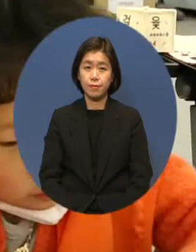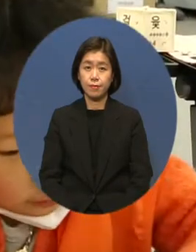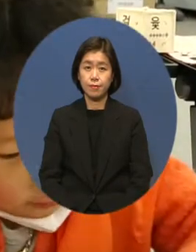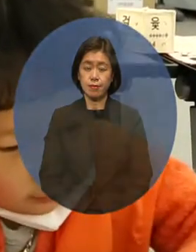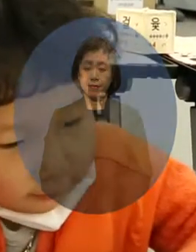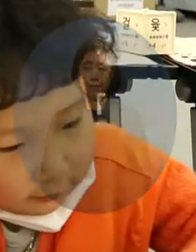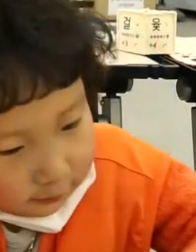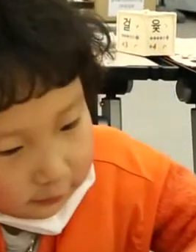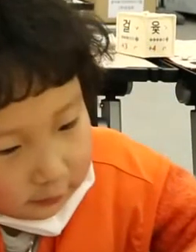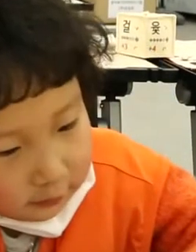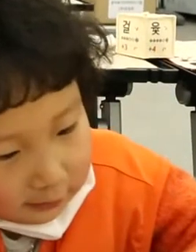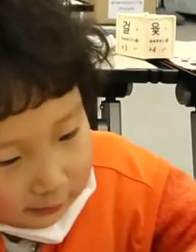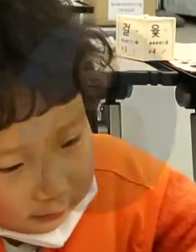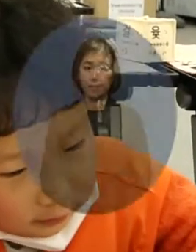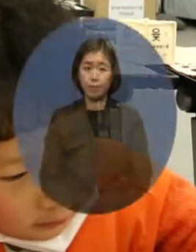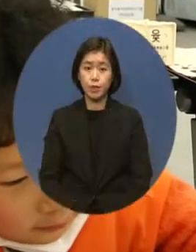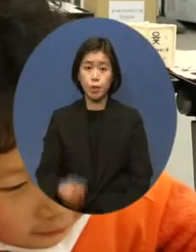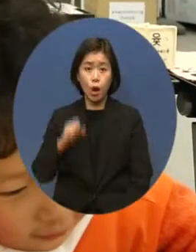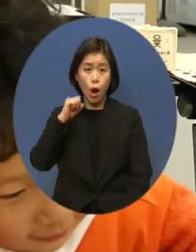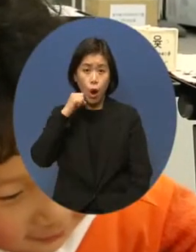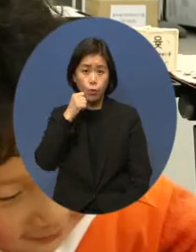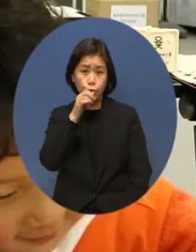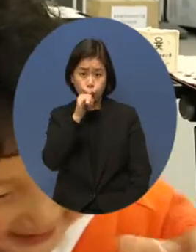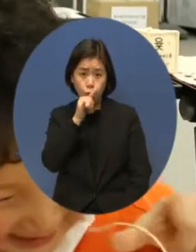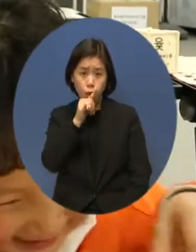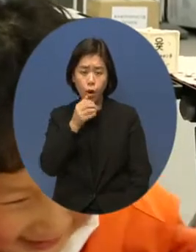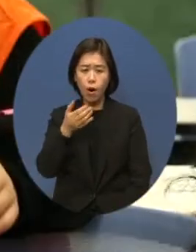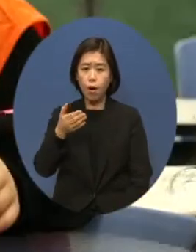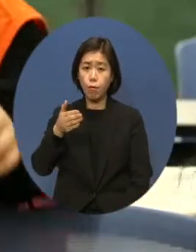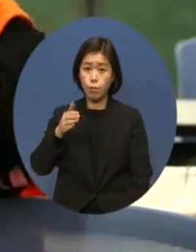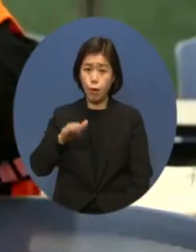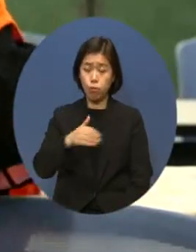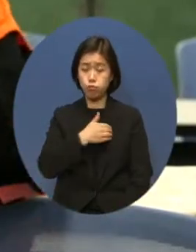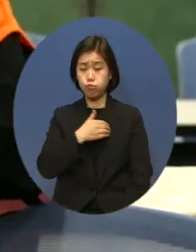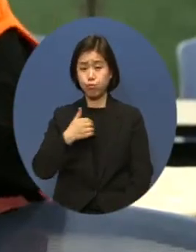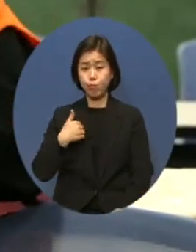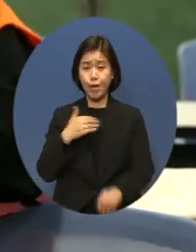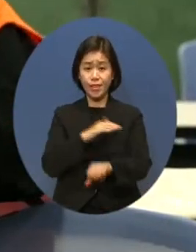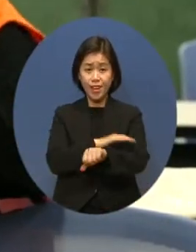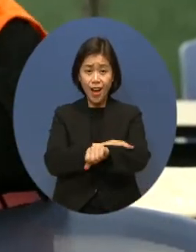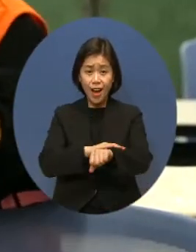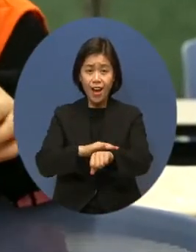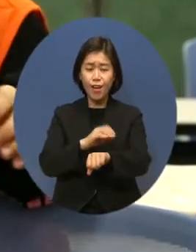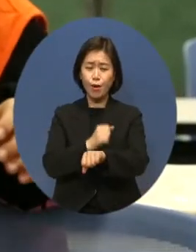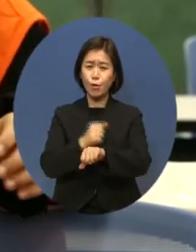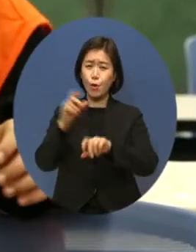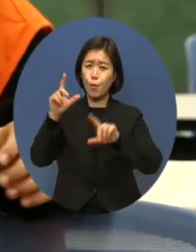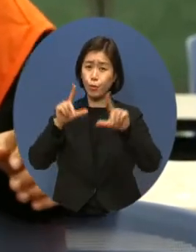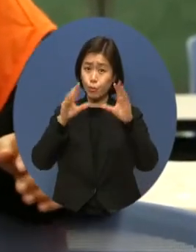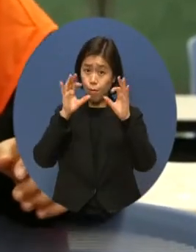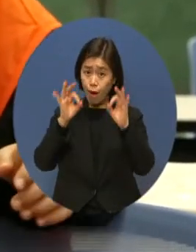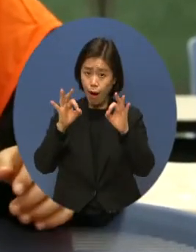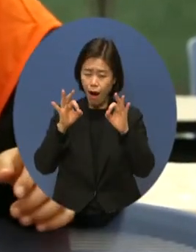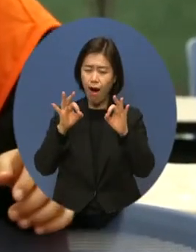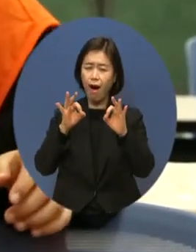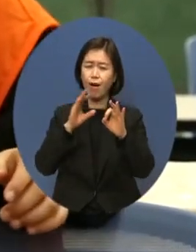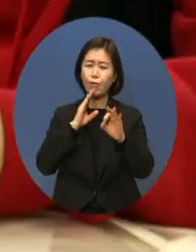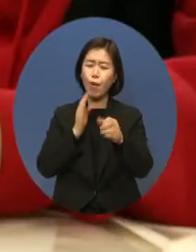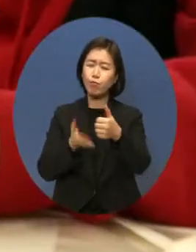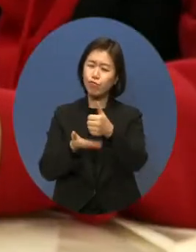네. 자칫 어려울 수 있는 작업도 거뜬하게 해내는 모습을 보니 이보다 대견스러울 수가